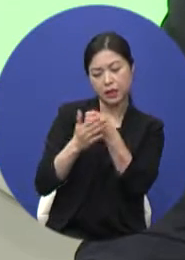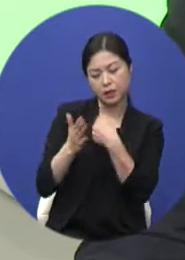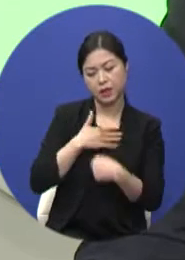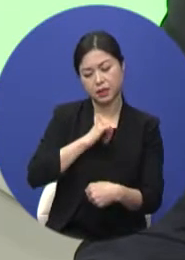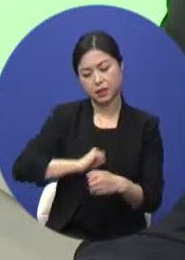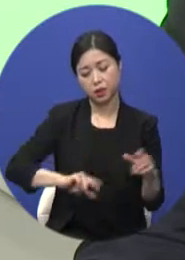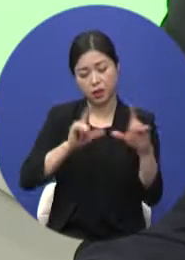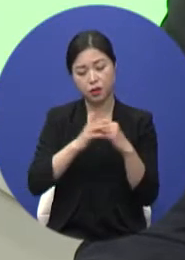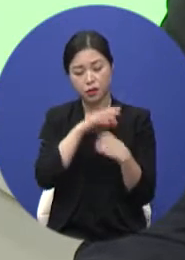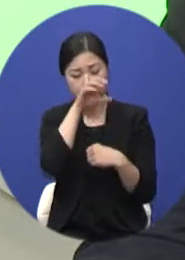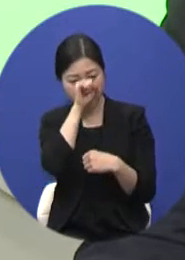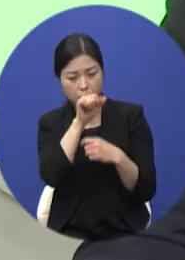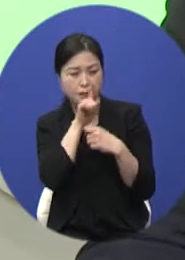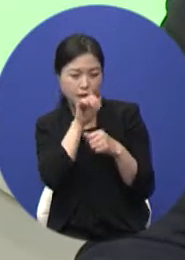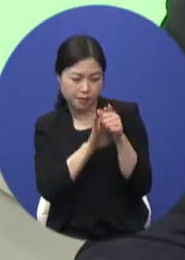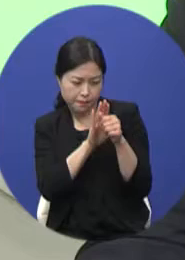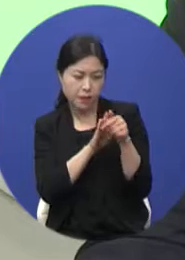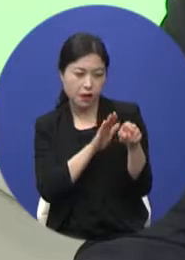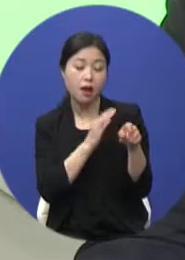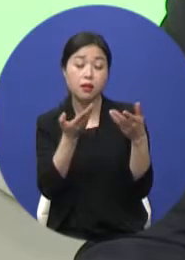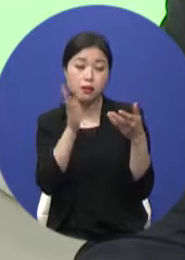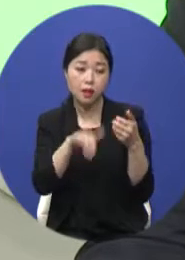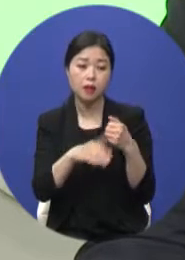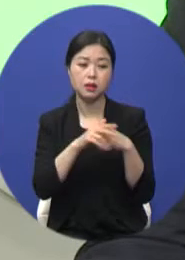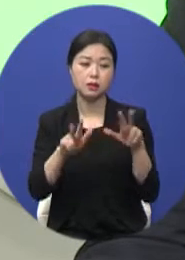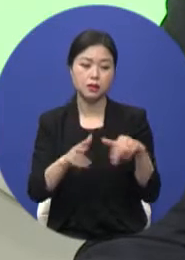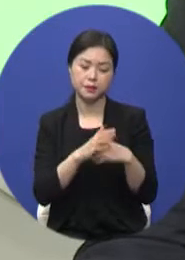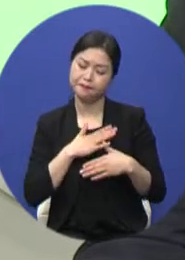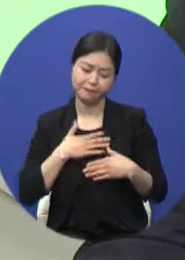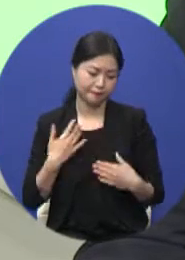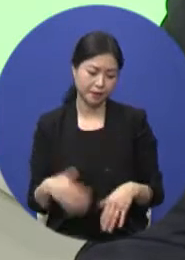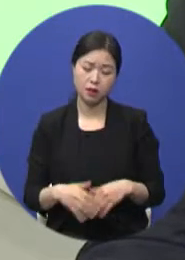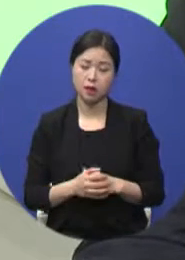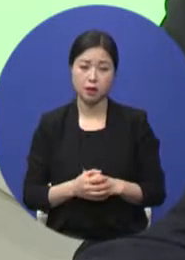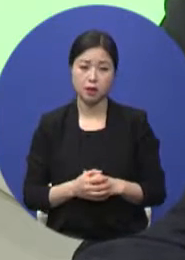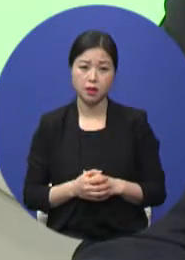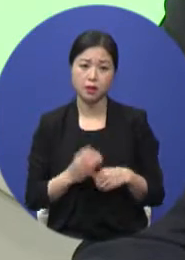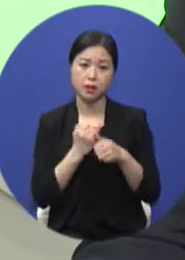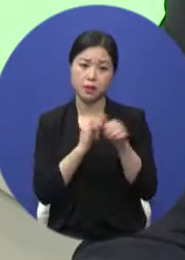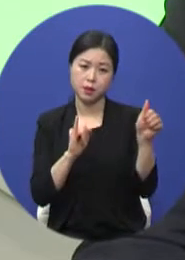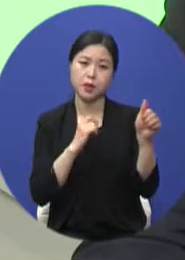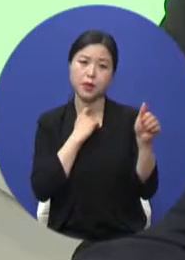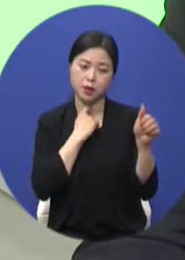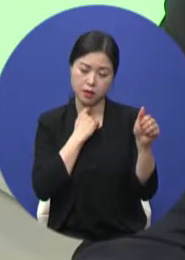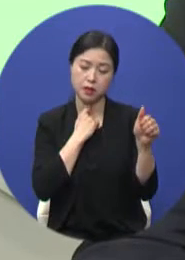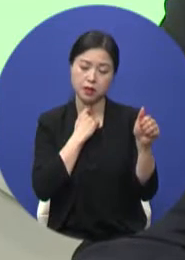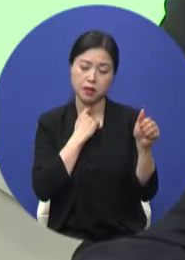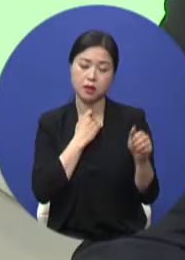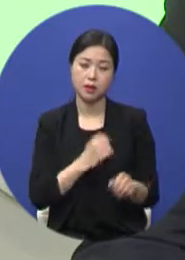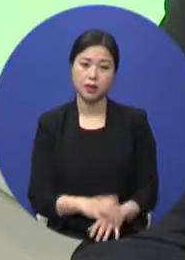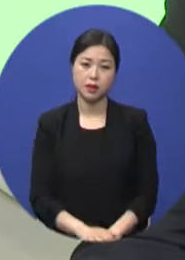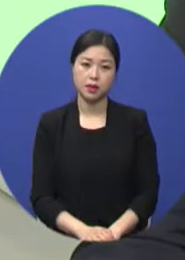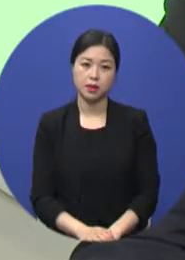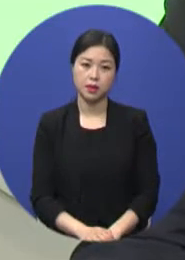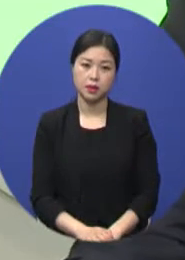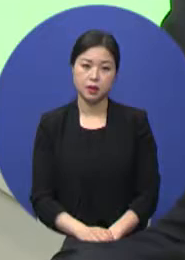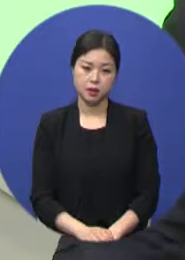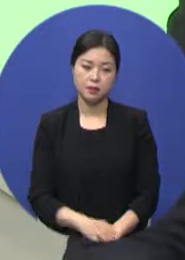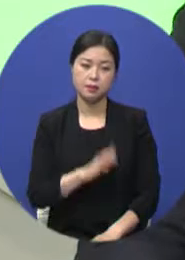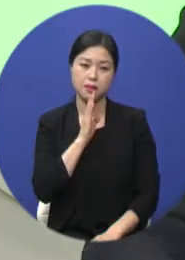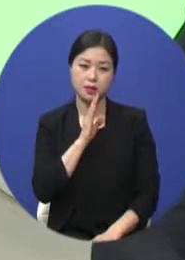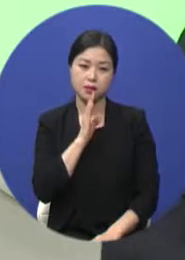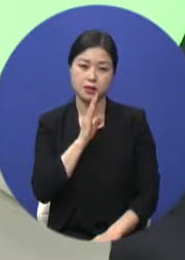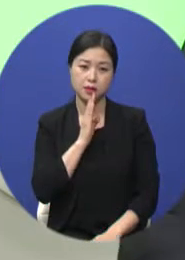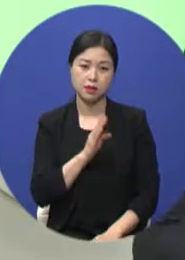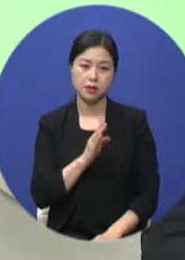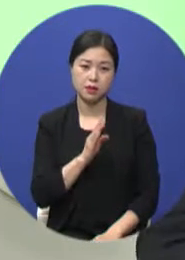살아보자고 좋게 얘기하고 좋게 얘기하고 그랬는데 이제는 지쳐서 그냥 끝내고 싶어요, 솔직히. 그러게요. 많이 지치신 것 같아서 제가